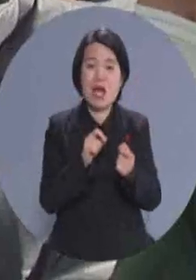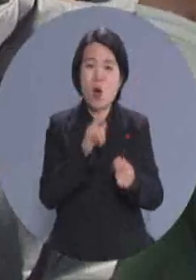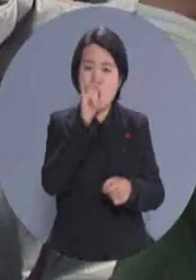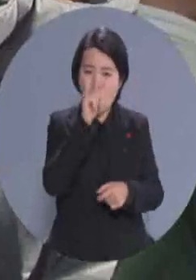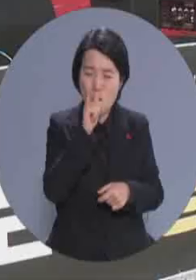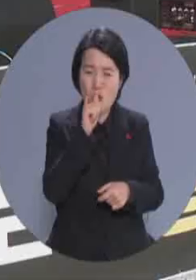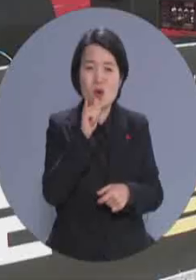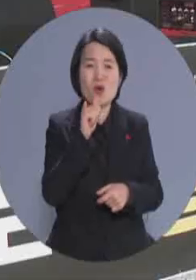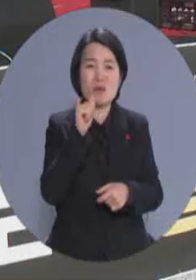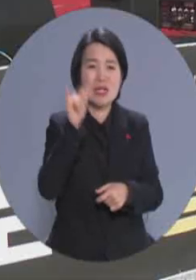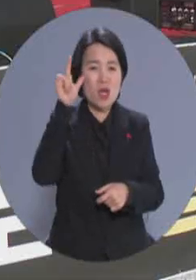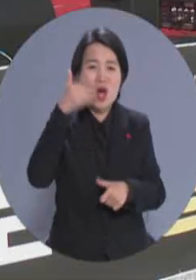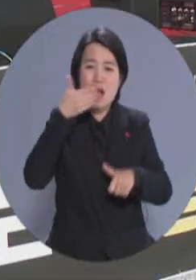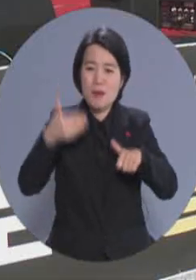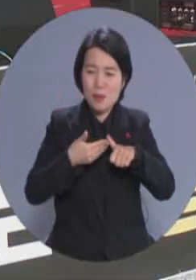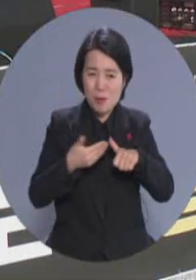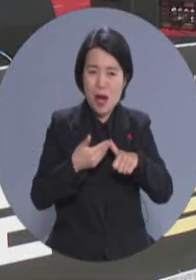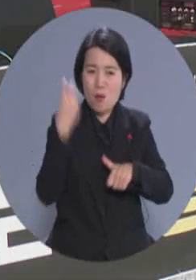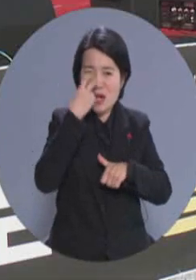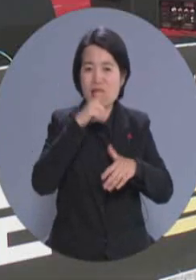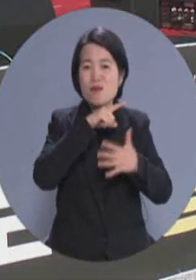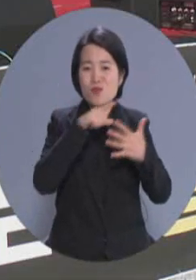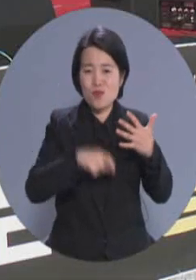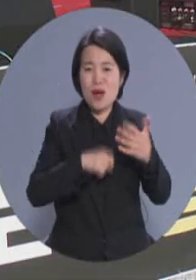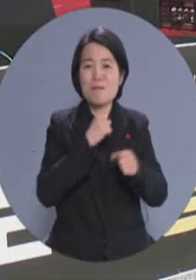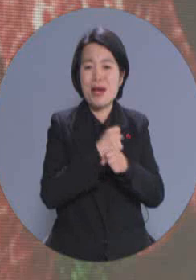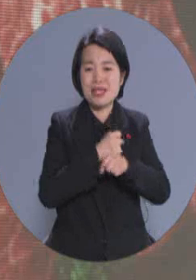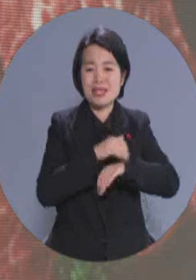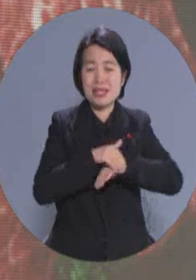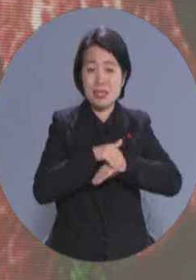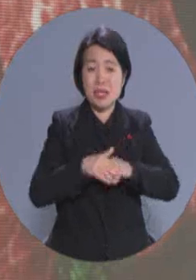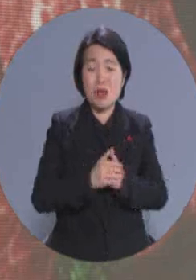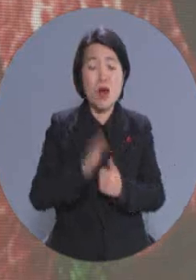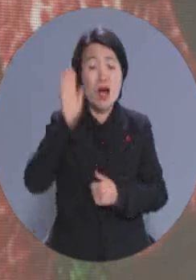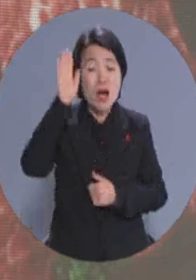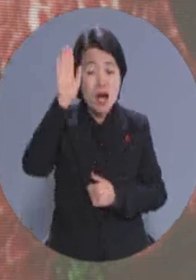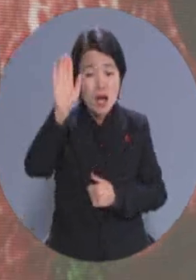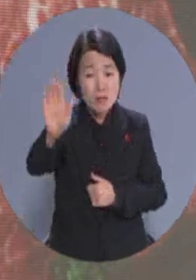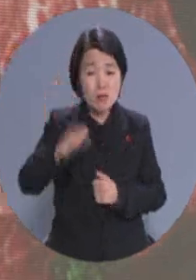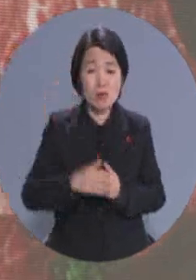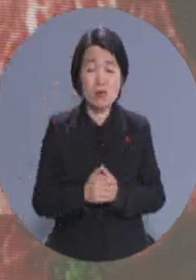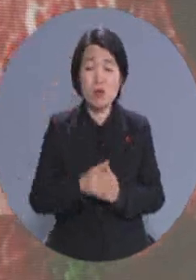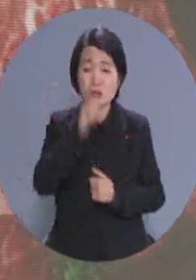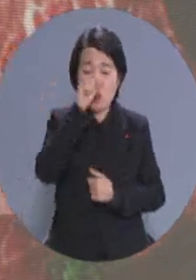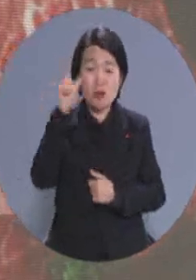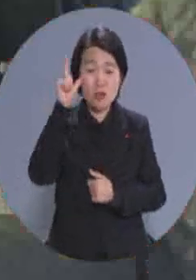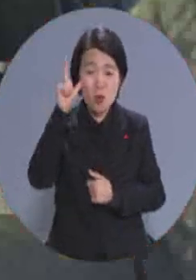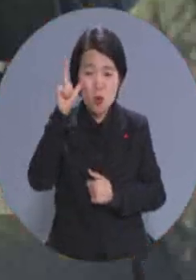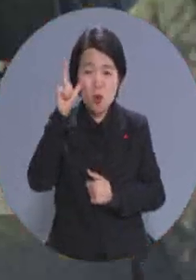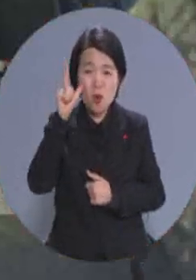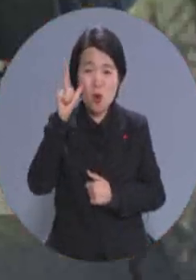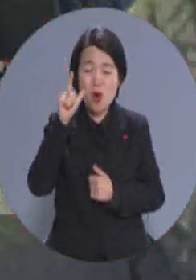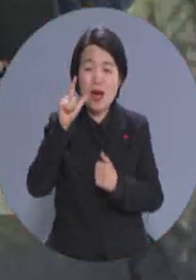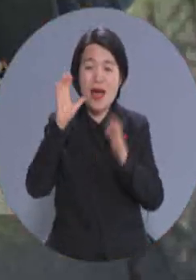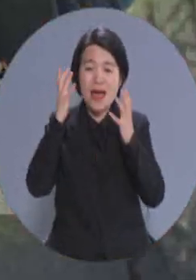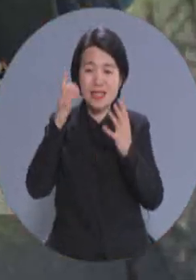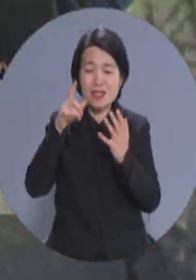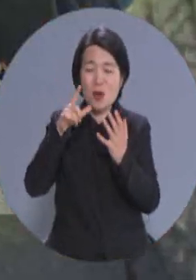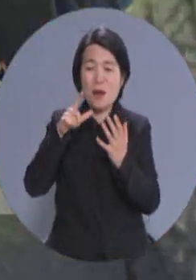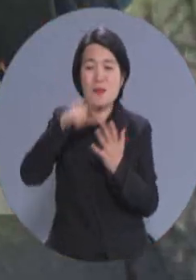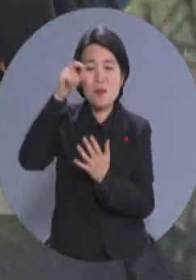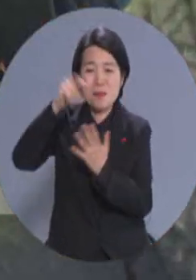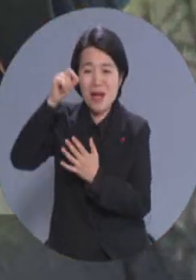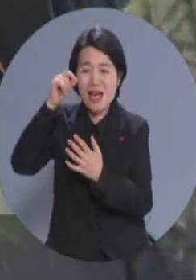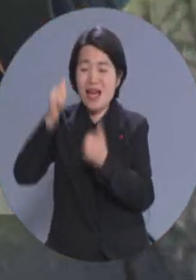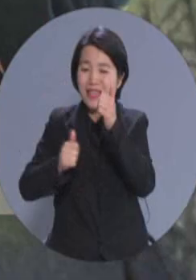급 관을 예 중장기적으로 우량송아지 선발 경진대회를 갖고 전문